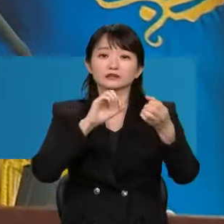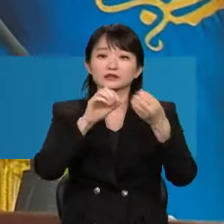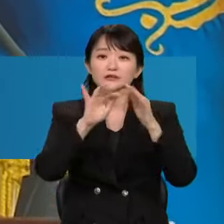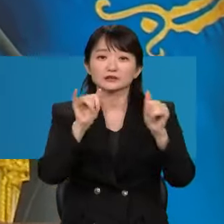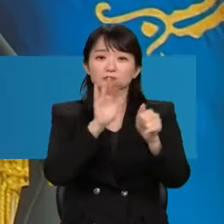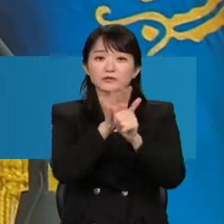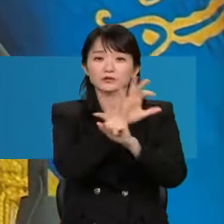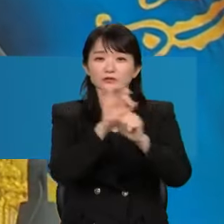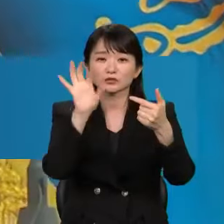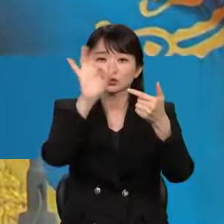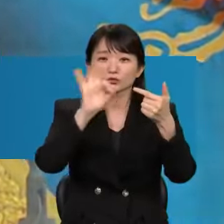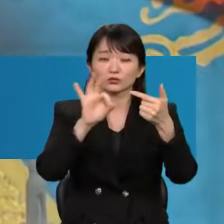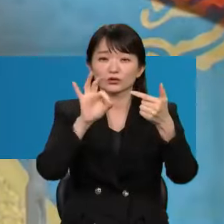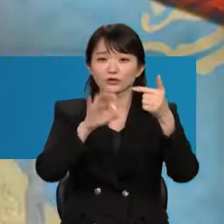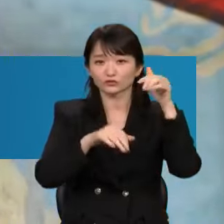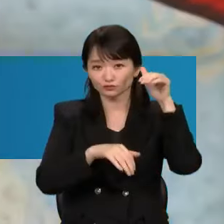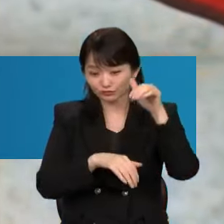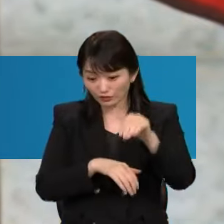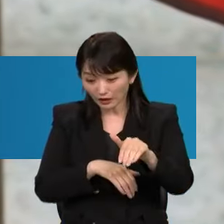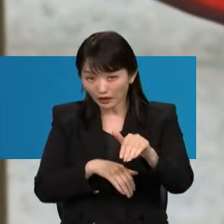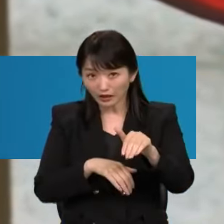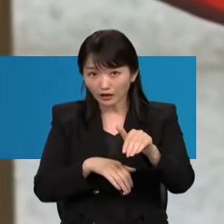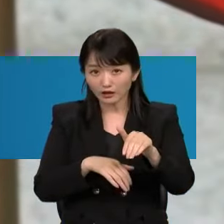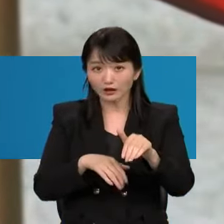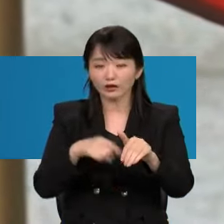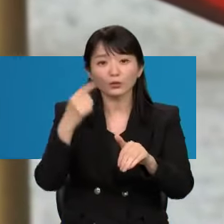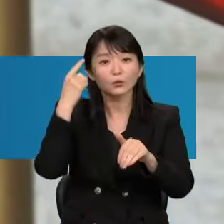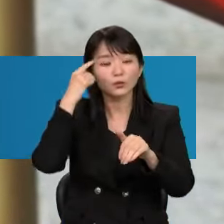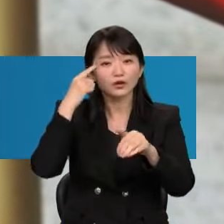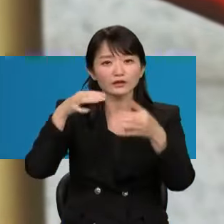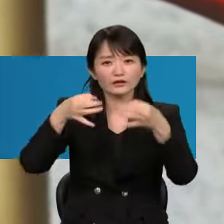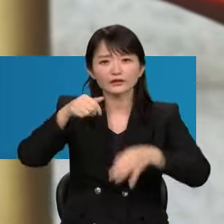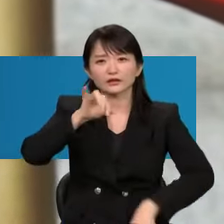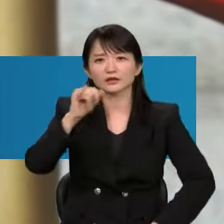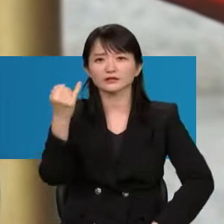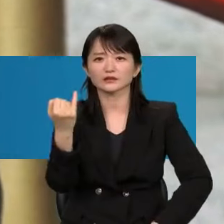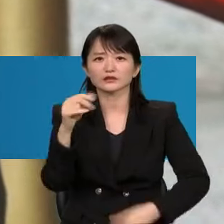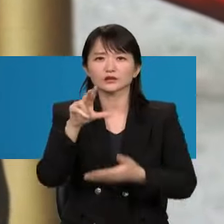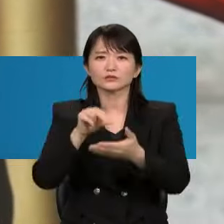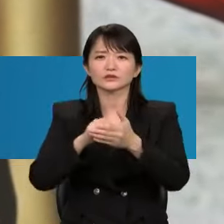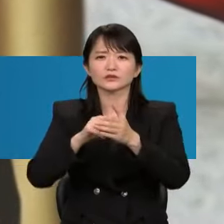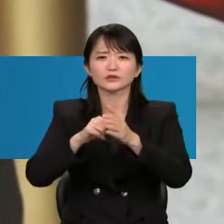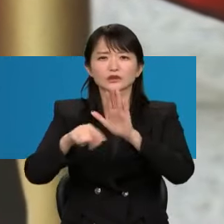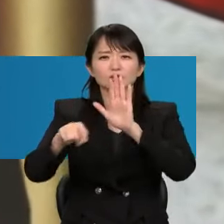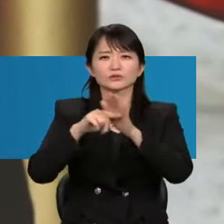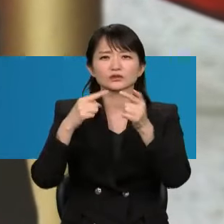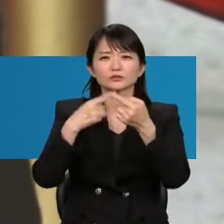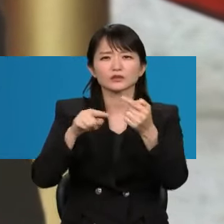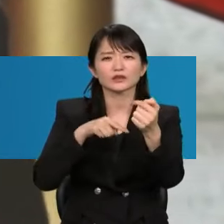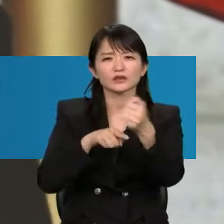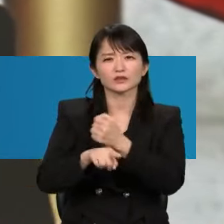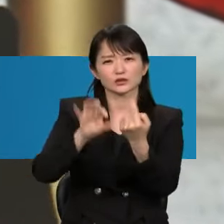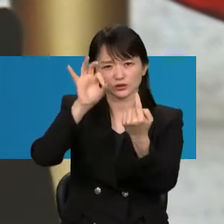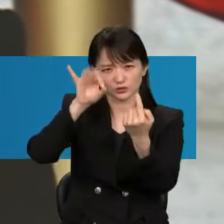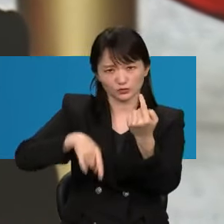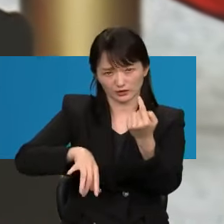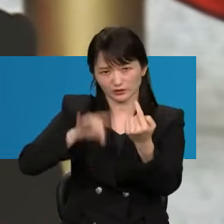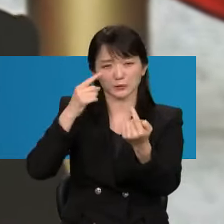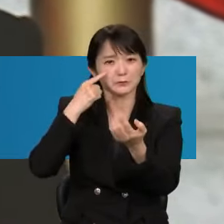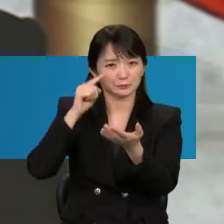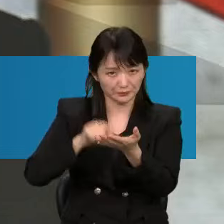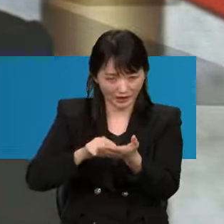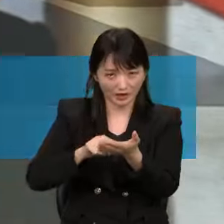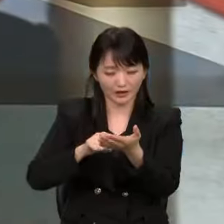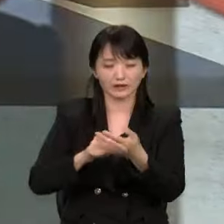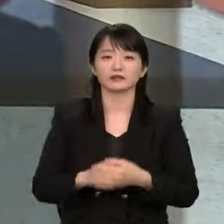지지율이 6%까지 떨어졌고 김건희 여사 문제가 부정평가 이후에 1순위로 처음 등장했습니다. 이런